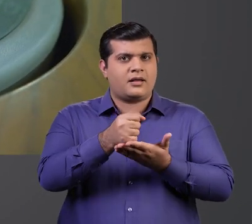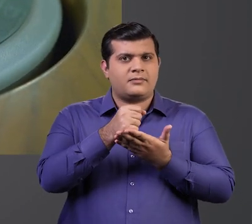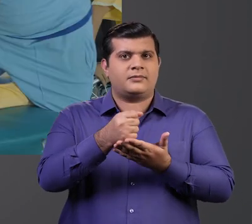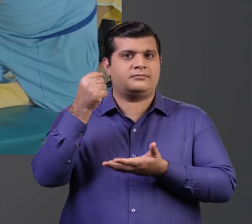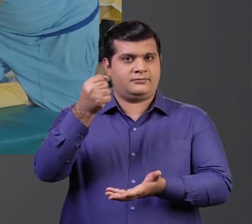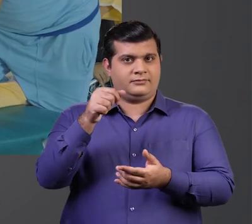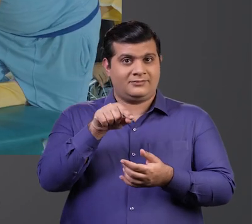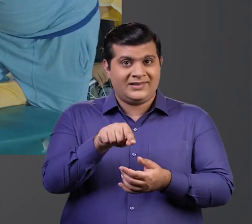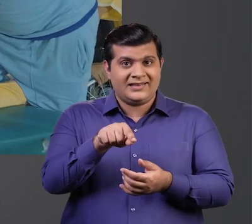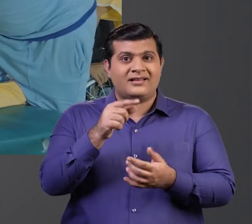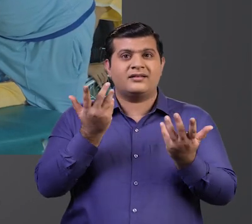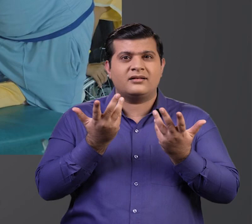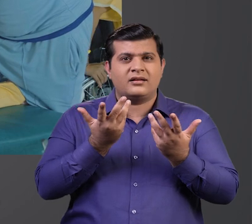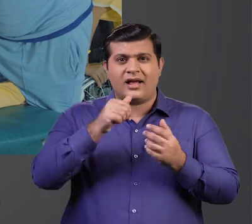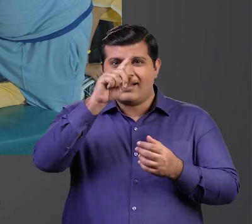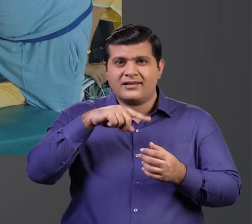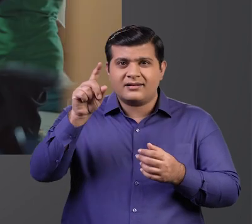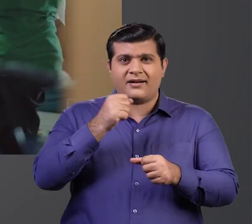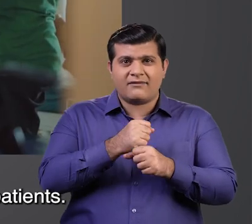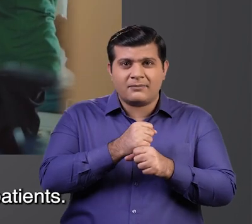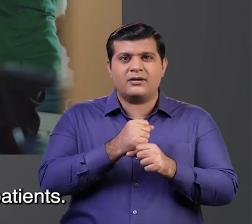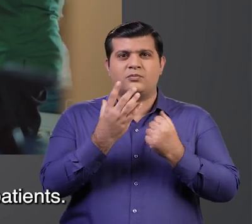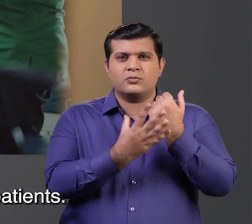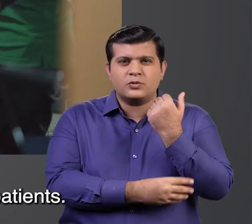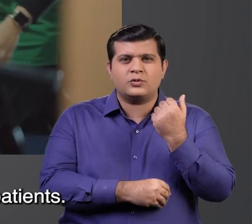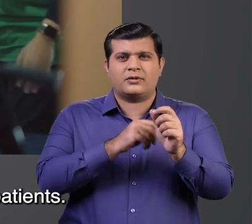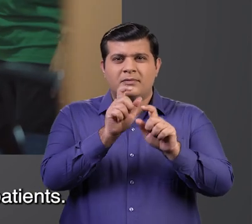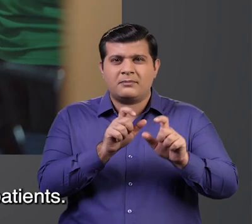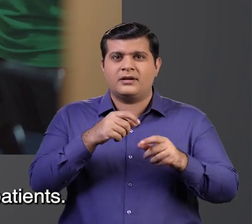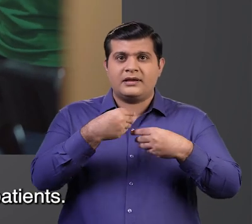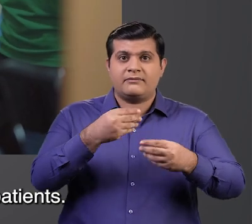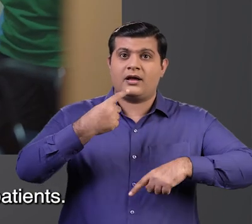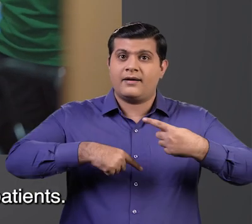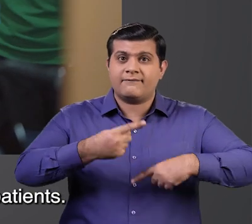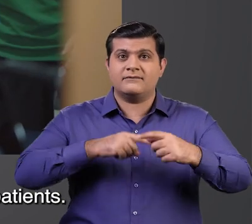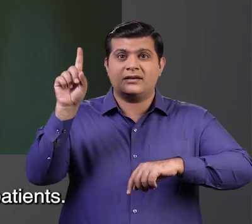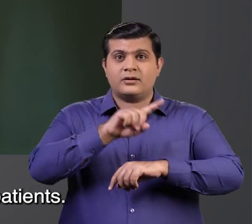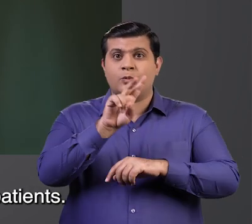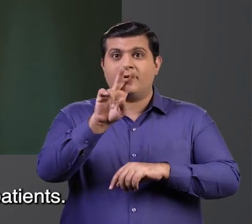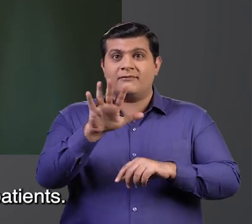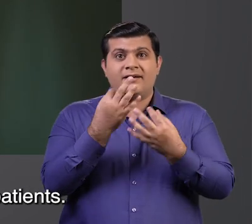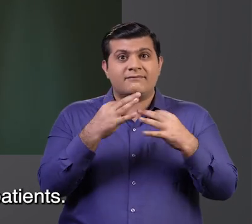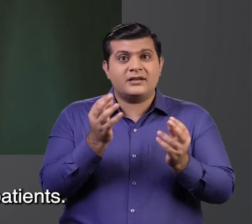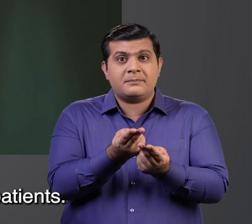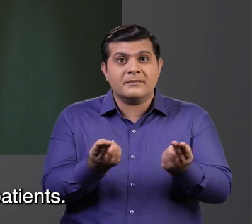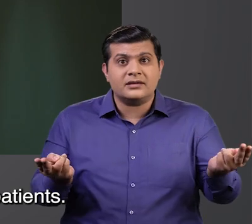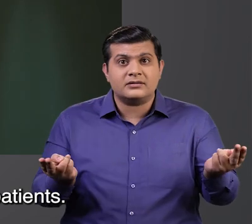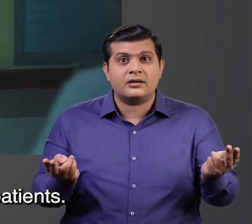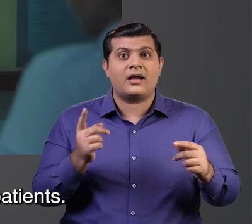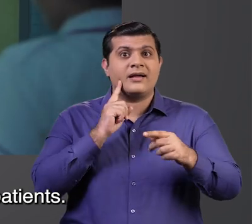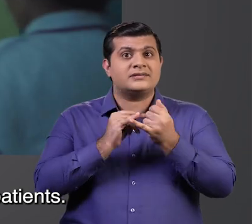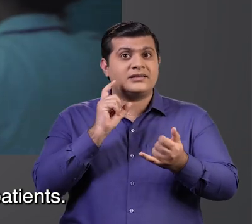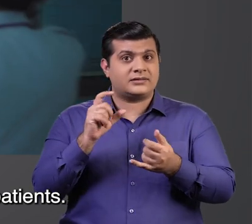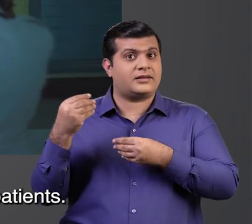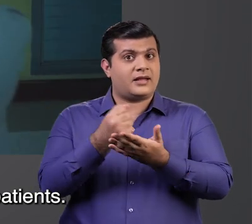सहायता योजना। योजना के अनुसार भारत सरकार गरीब मरीजों के लिए प्रतिदिन 25 मुफ्त बिस्तर उपलब्ध कराने के